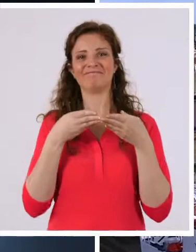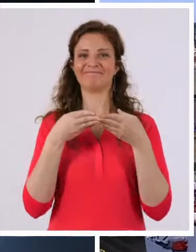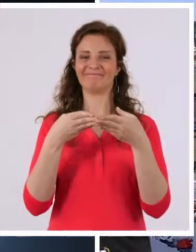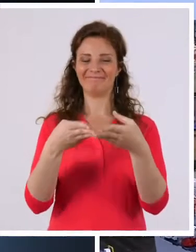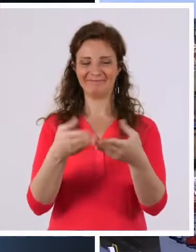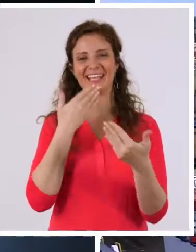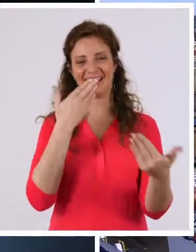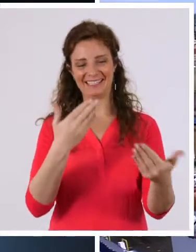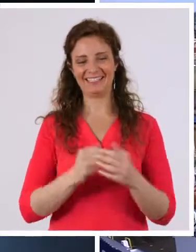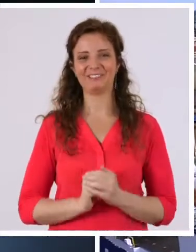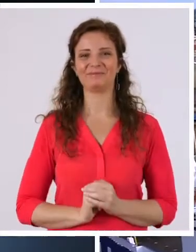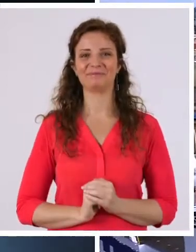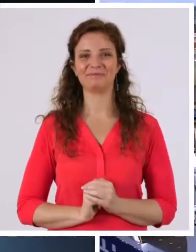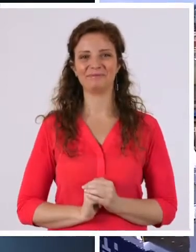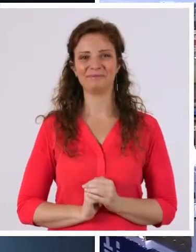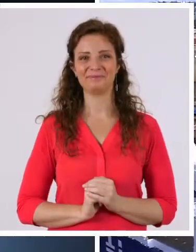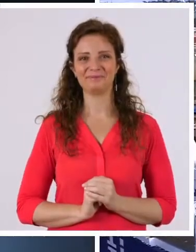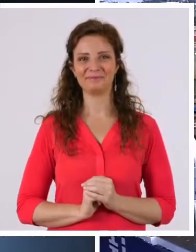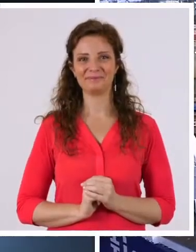favorite carrier.